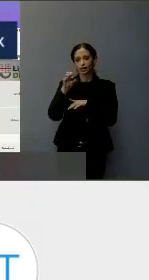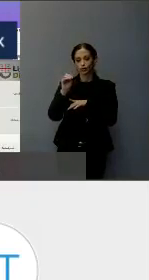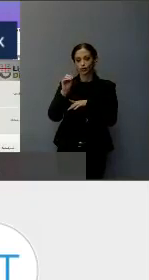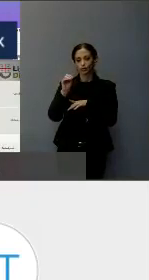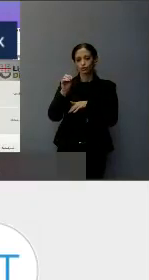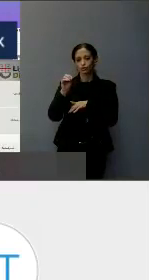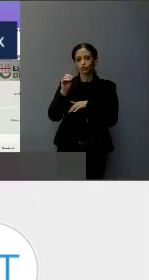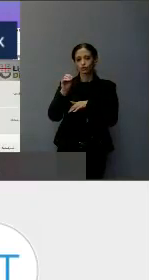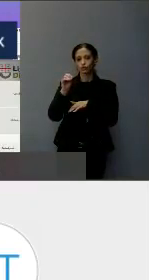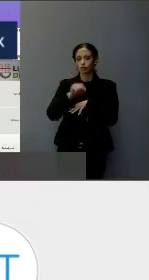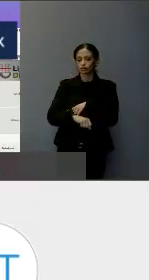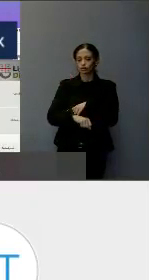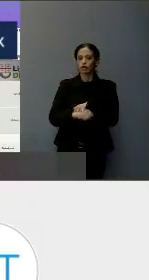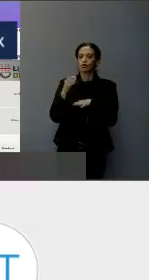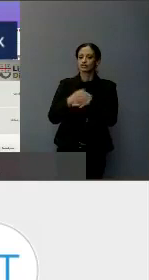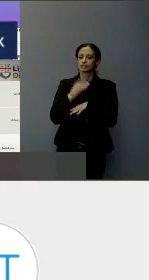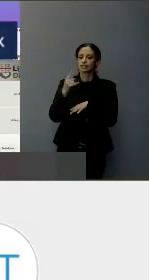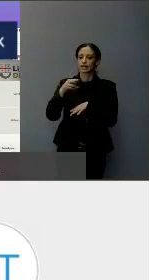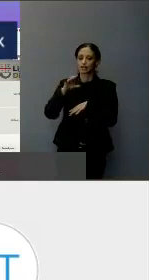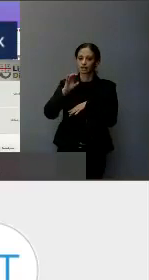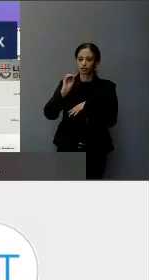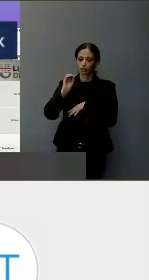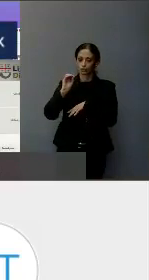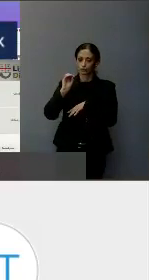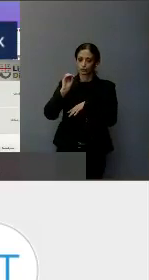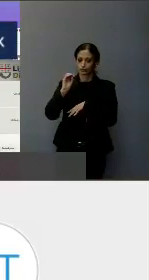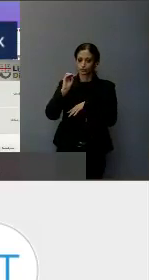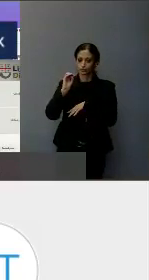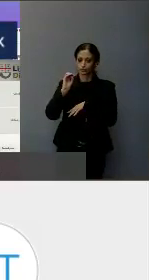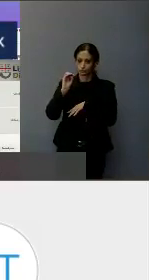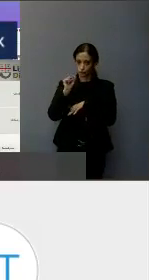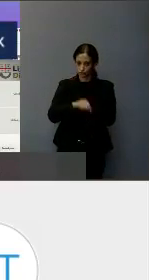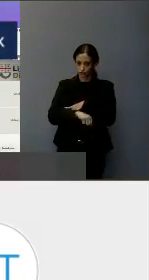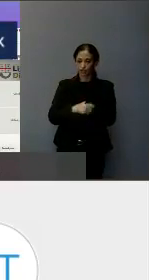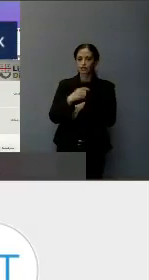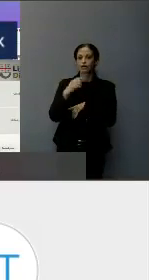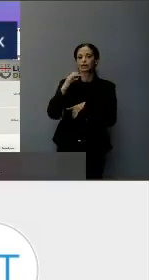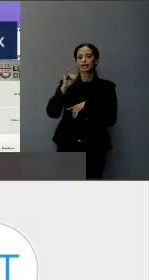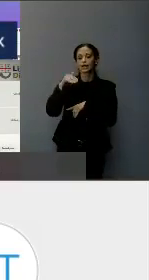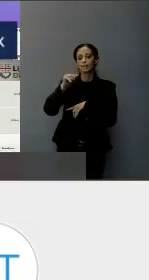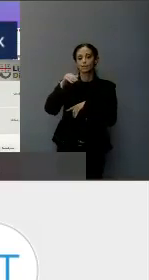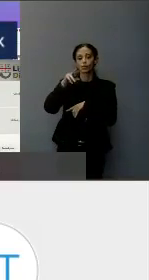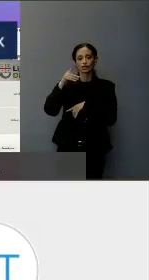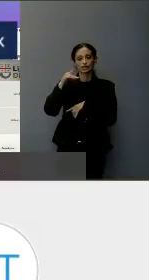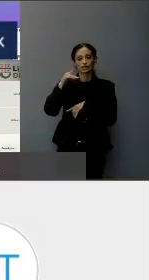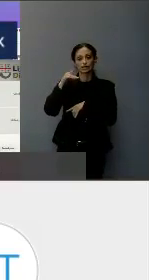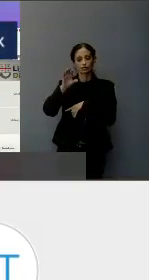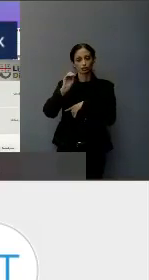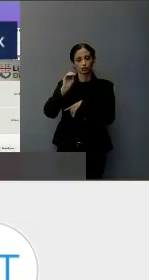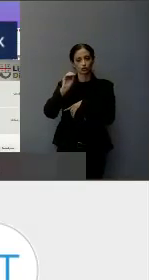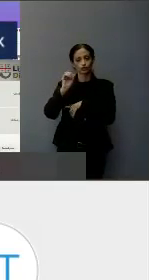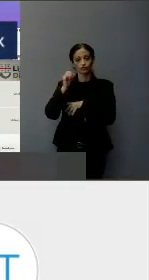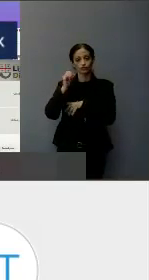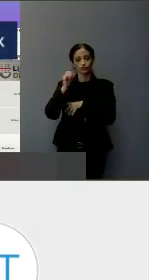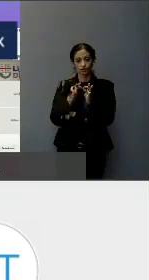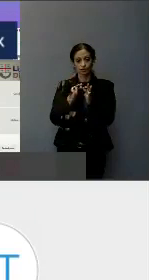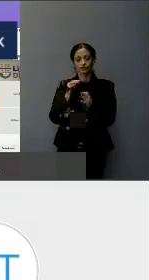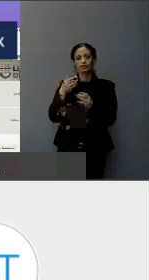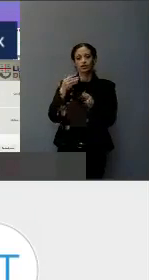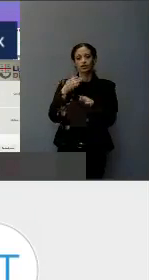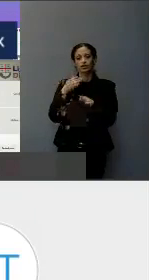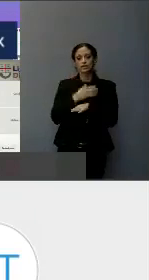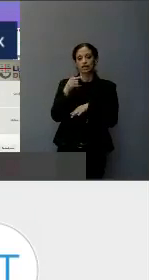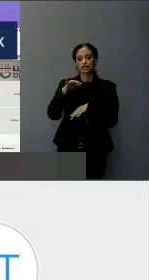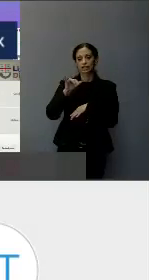contrario consigliere grillo contrario consigliere immordino favorevole consigli e